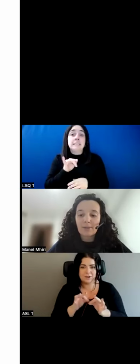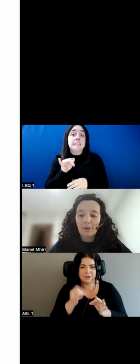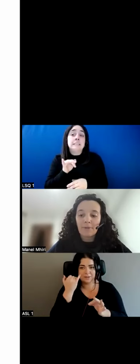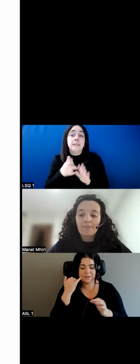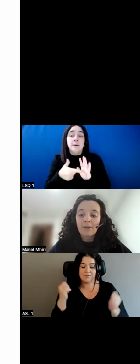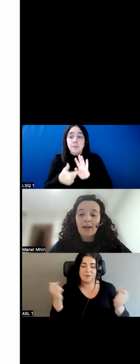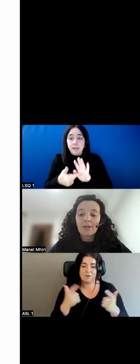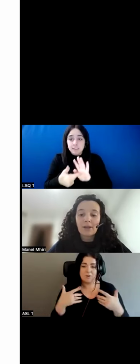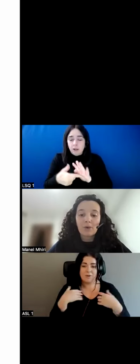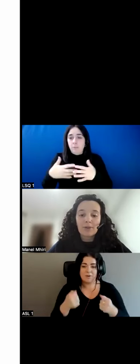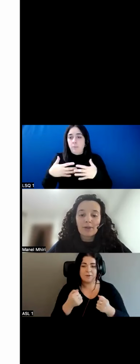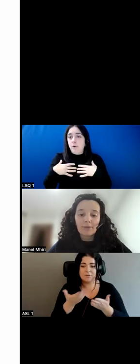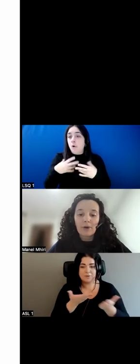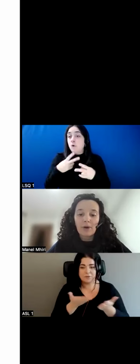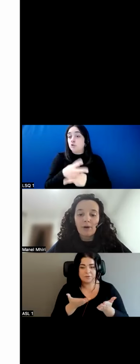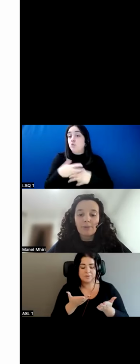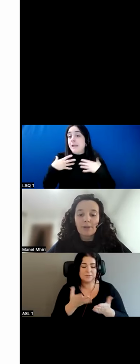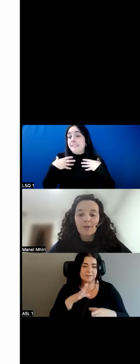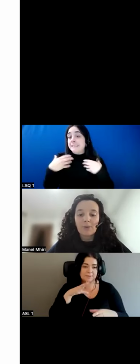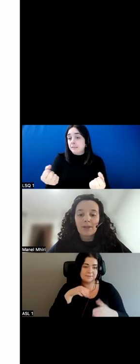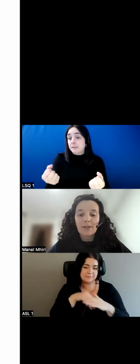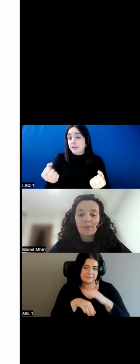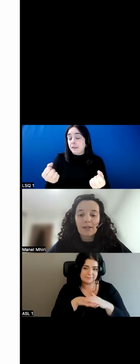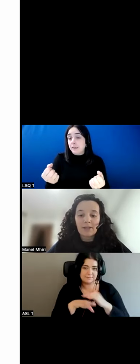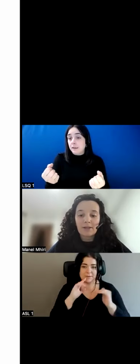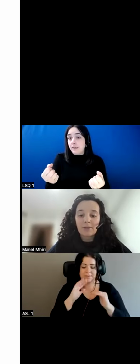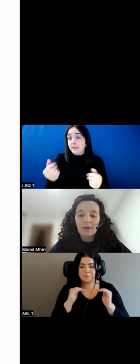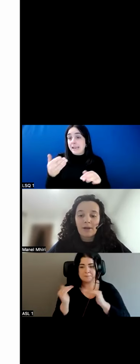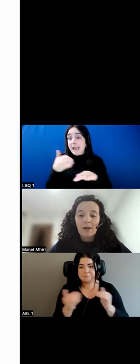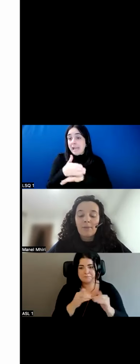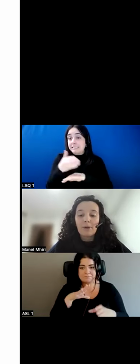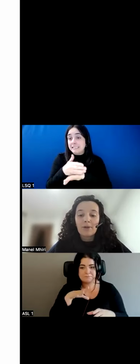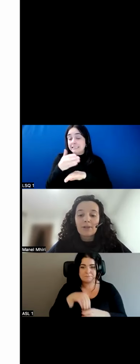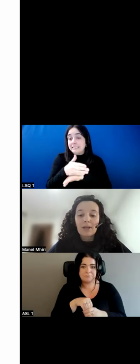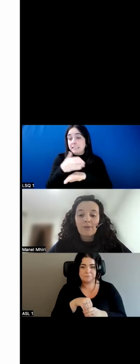soins de santé étaient complètement accessibles,